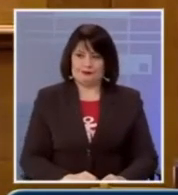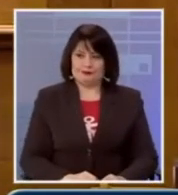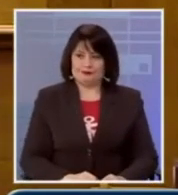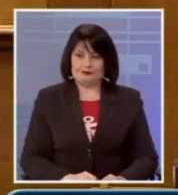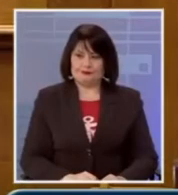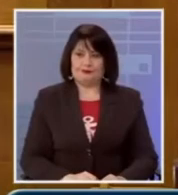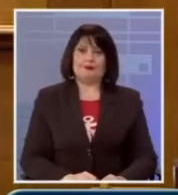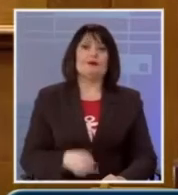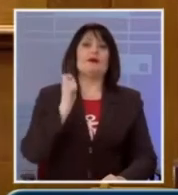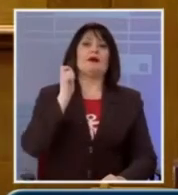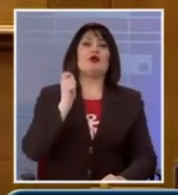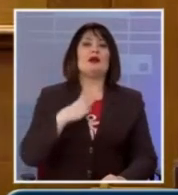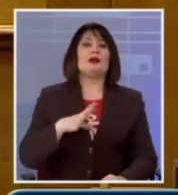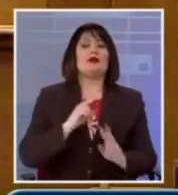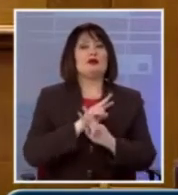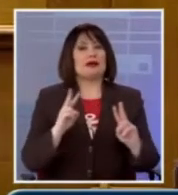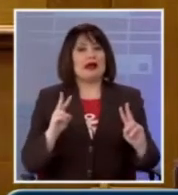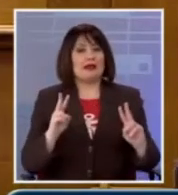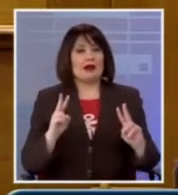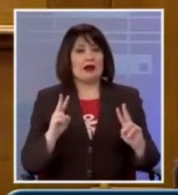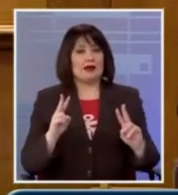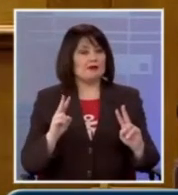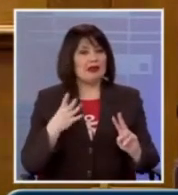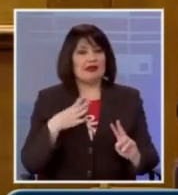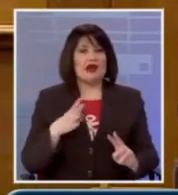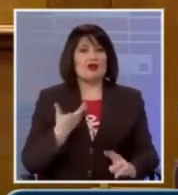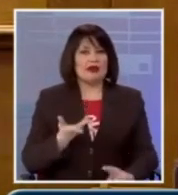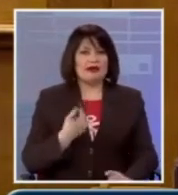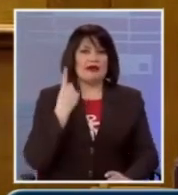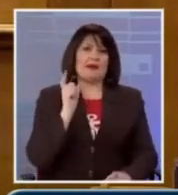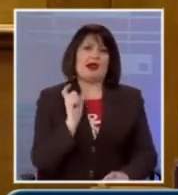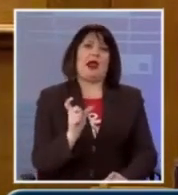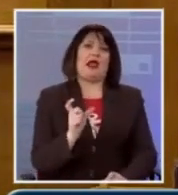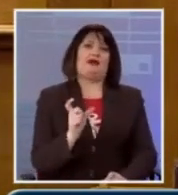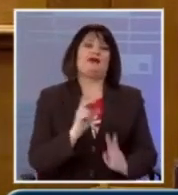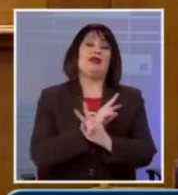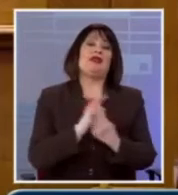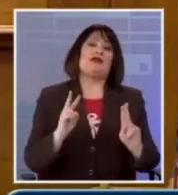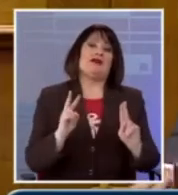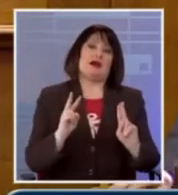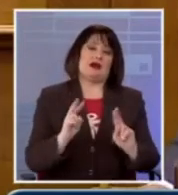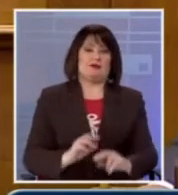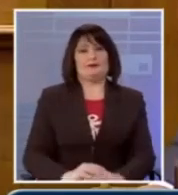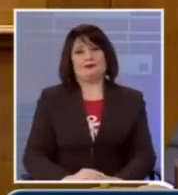Η πολιτική μας βούληση είναι καθαρή και συνίσταται σε μία λέξη και μόνο διαφάνεια.